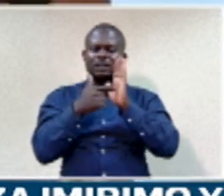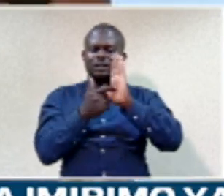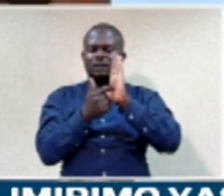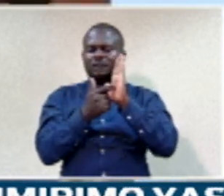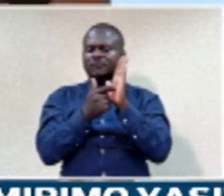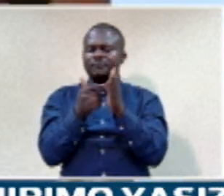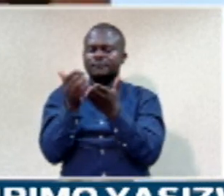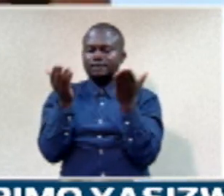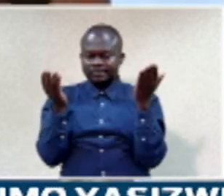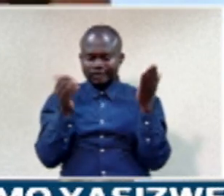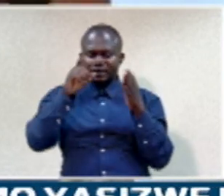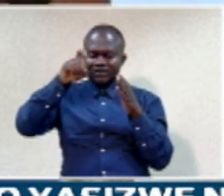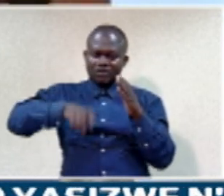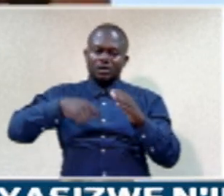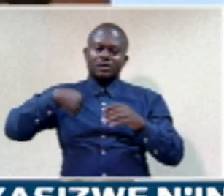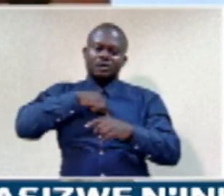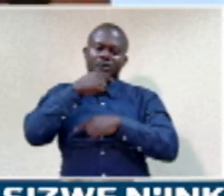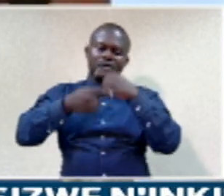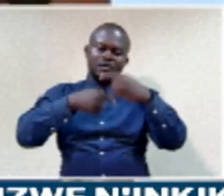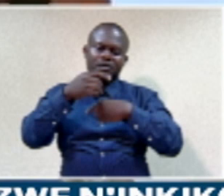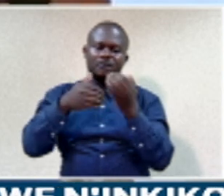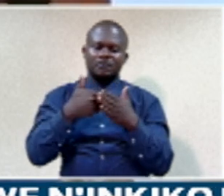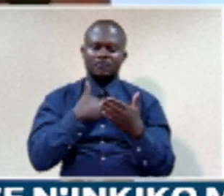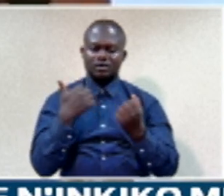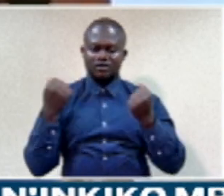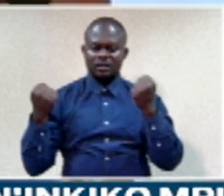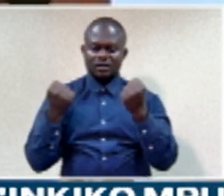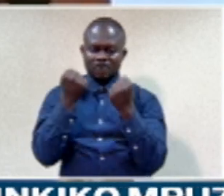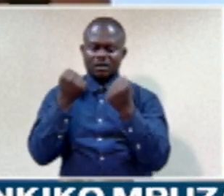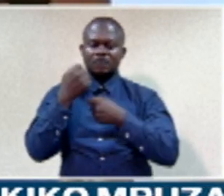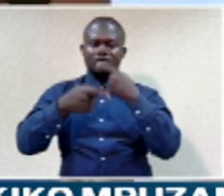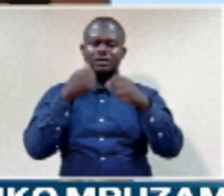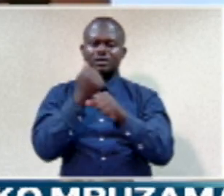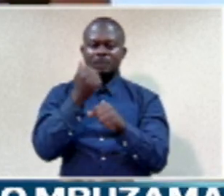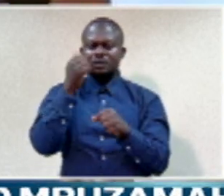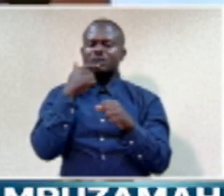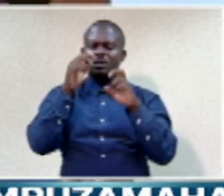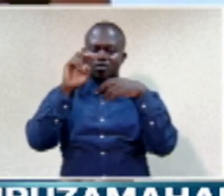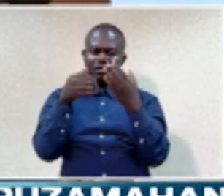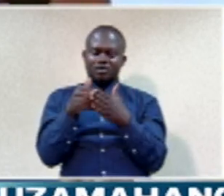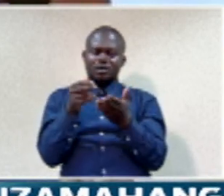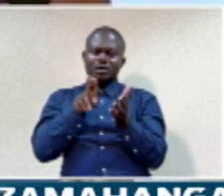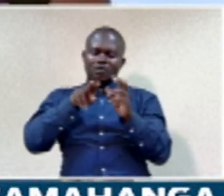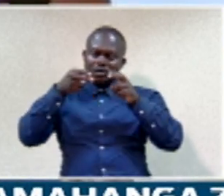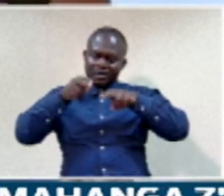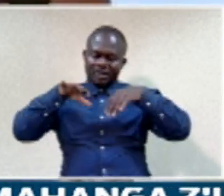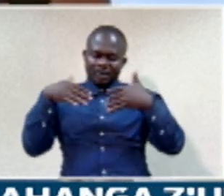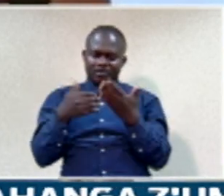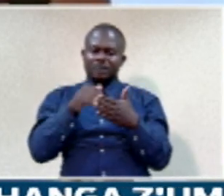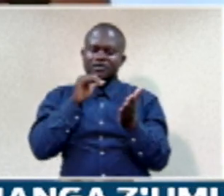cy'uko tugomba twese gukomeza kugira ingufu tugakomeza gukora tuvuga tuti uko byagenda kose nta gucika